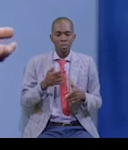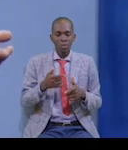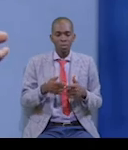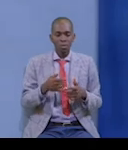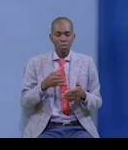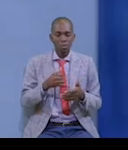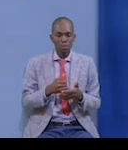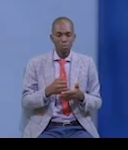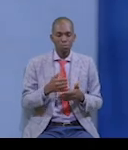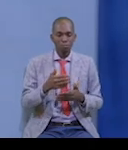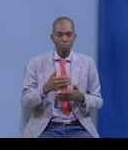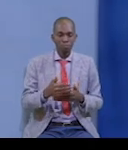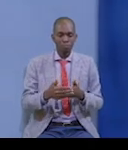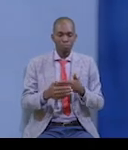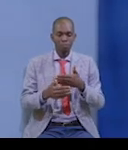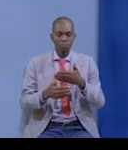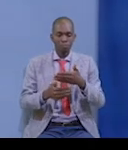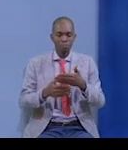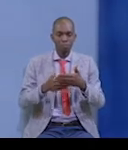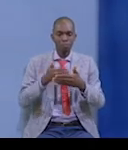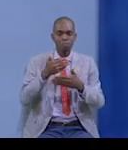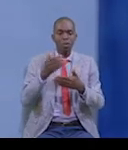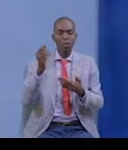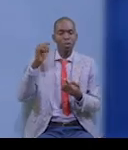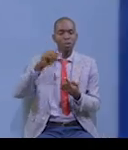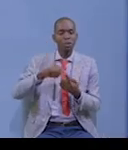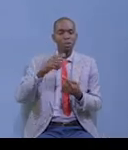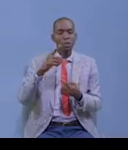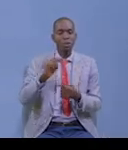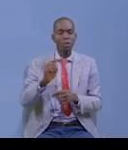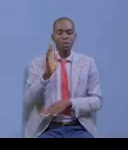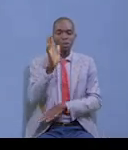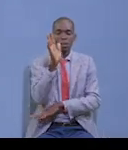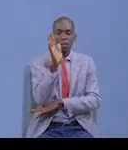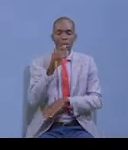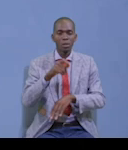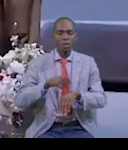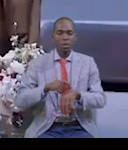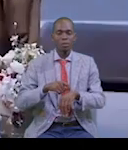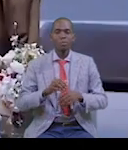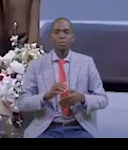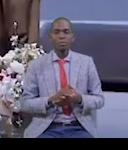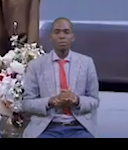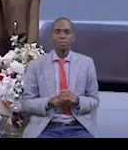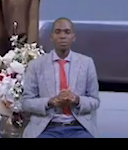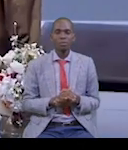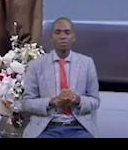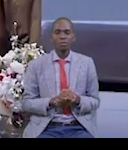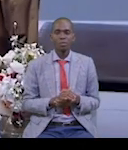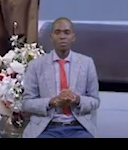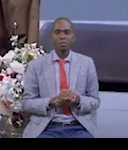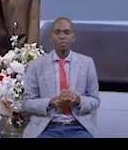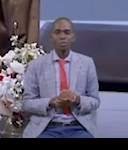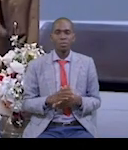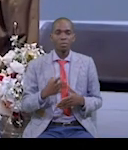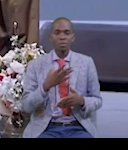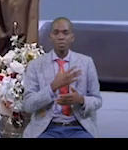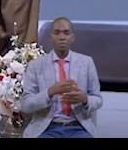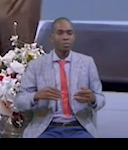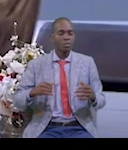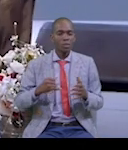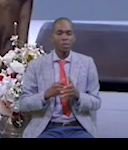and on until the noon. ఉదయమున కొద్దిగా ఉన్నది మధ్యాహ్నానికి గంభీరంగా పెరుగుతుంది. Perfect